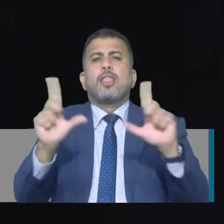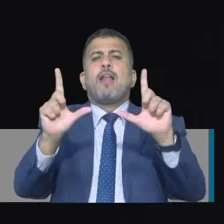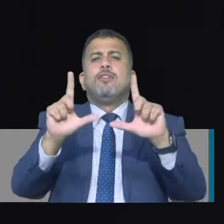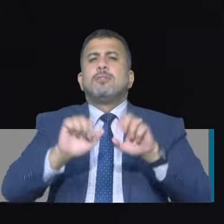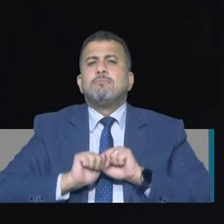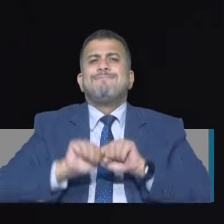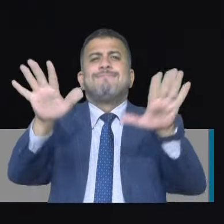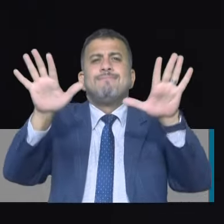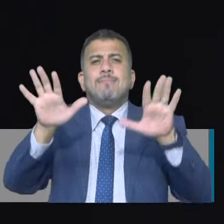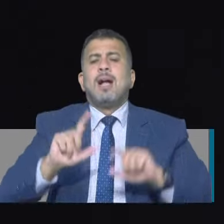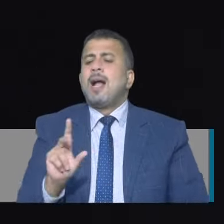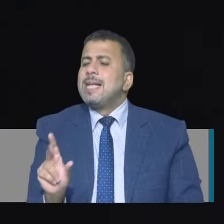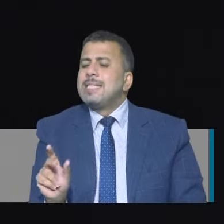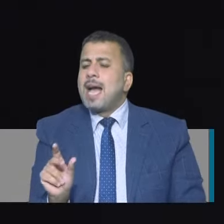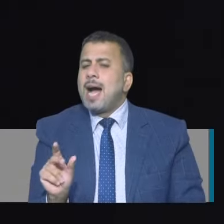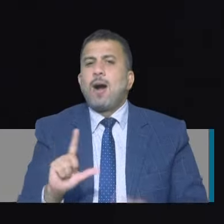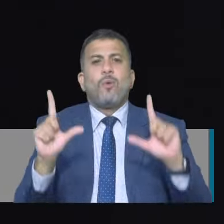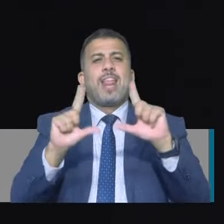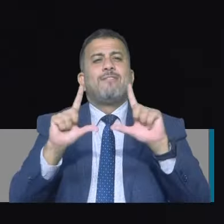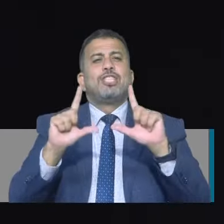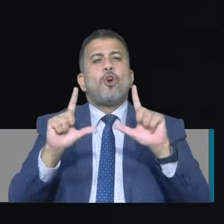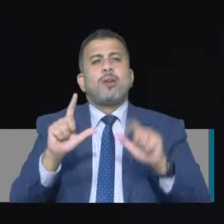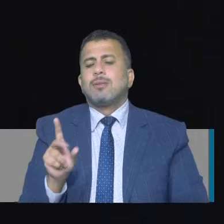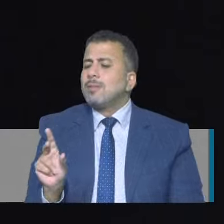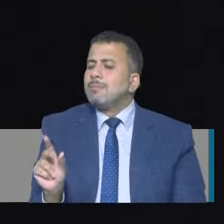مباشره من خلال الاذاعه والتلفزيون